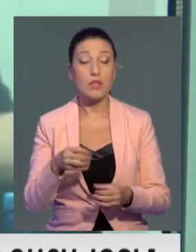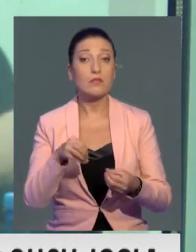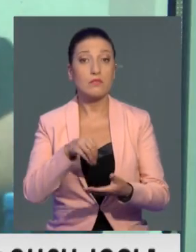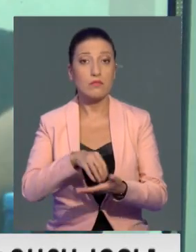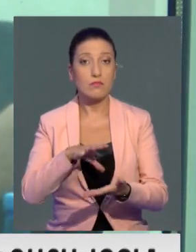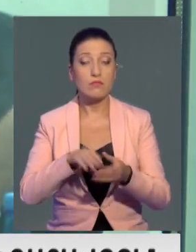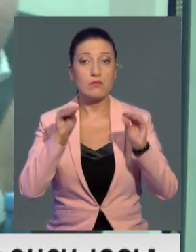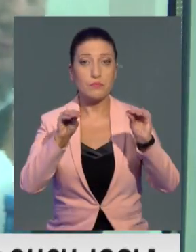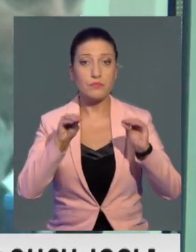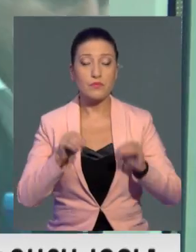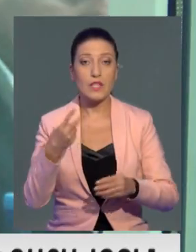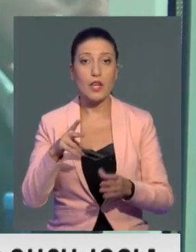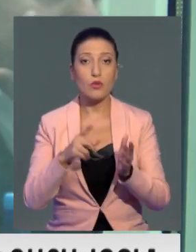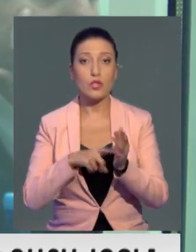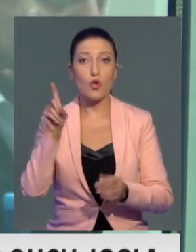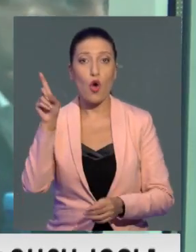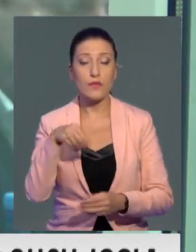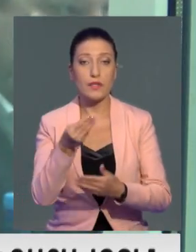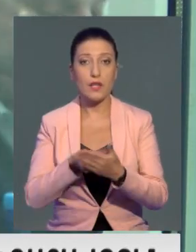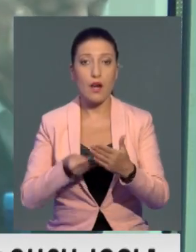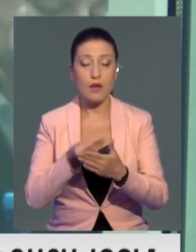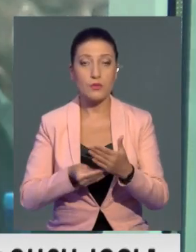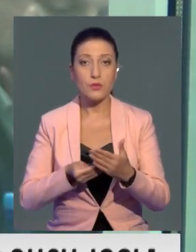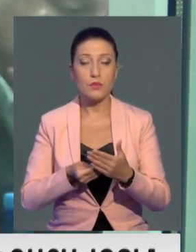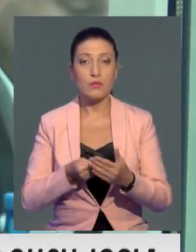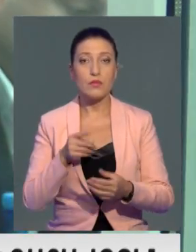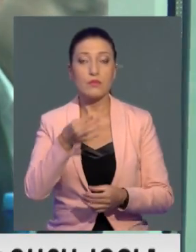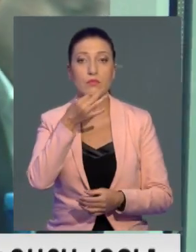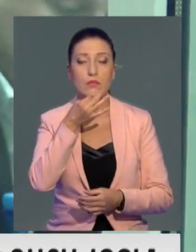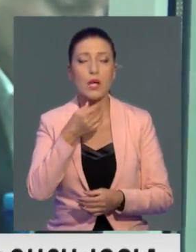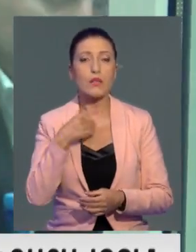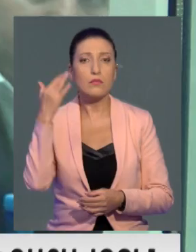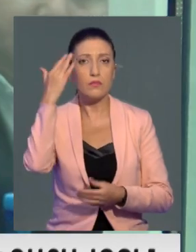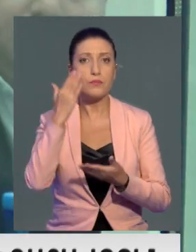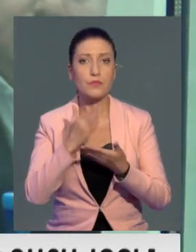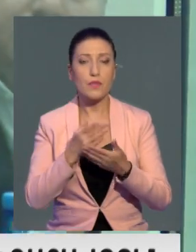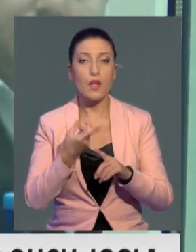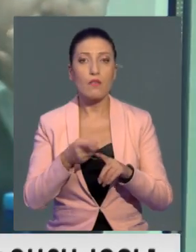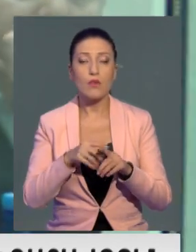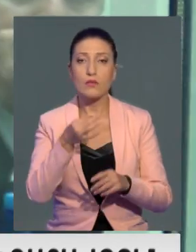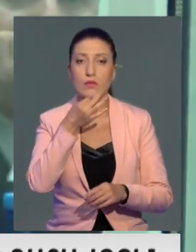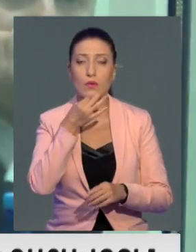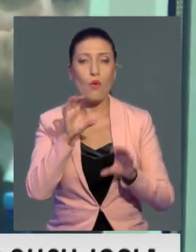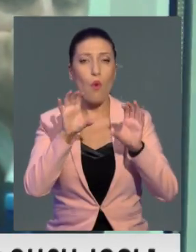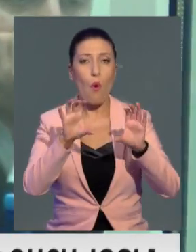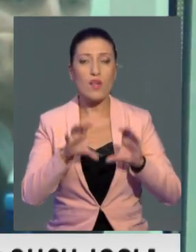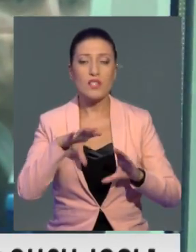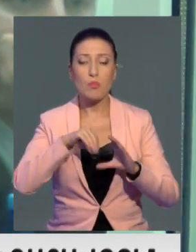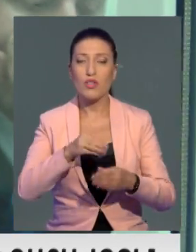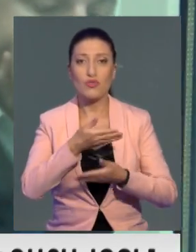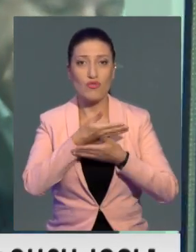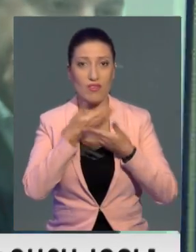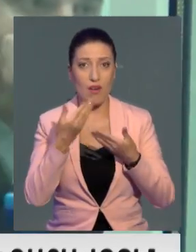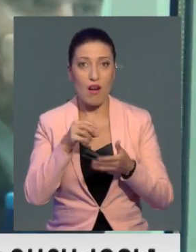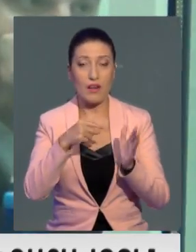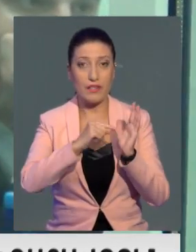է 27-րդ հոդվածի խախտում, առնվազն քանի դեռ դրա մասով այլ մոտեցում ունենք, բայց առնվազն քանի դեռ այդ բացը օրենսդրական վերացված չի,